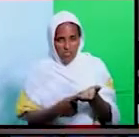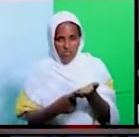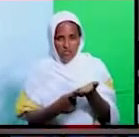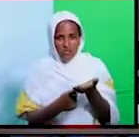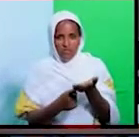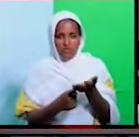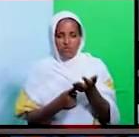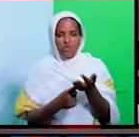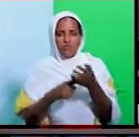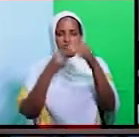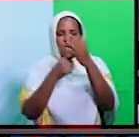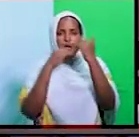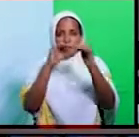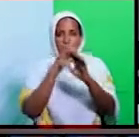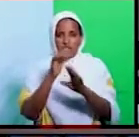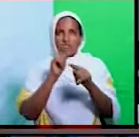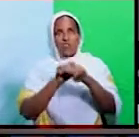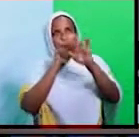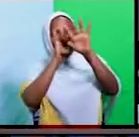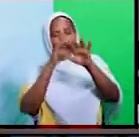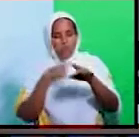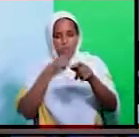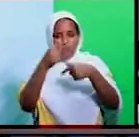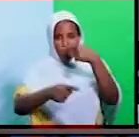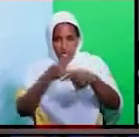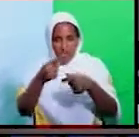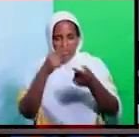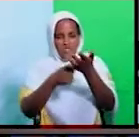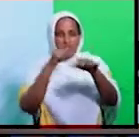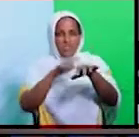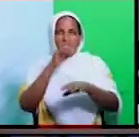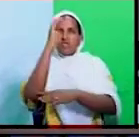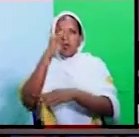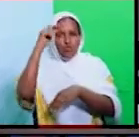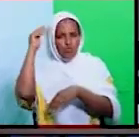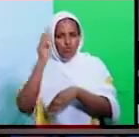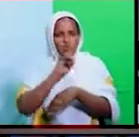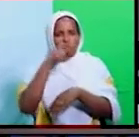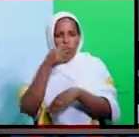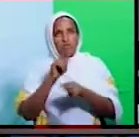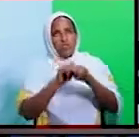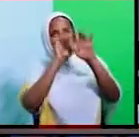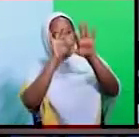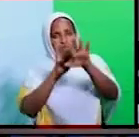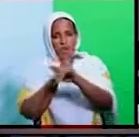ለመረዳት የመንፈሳዊ አባት እርዳታን ወይም ምክርና እገዛ መጠቀም በጣም አስፈላጊ ነው። የመንፈሳዊ አባት ምክር፣